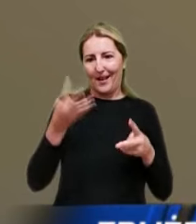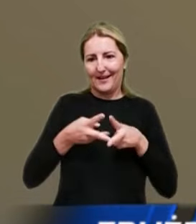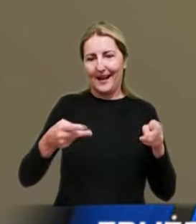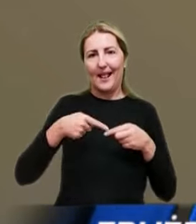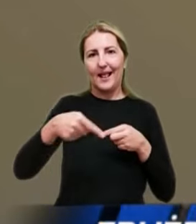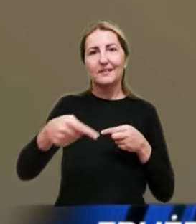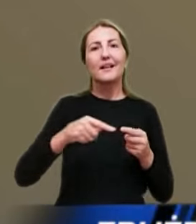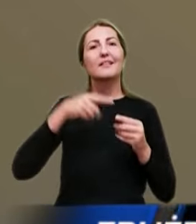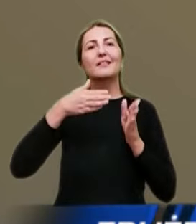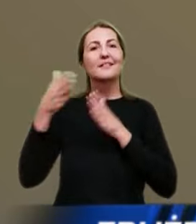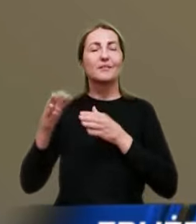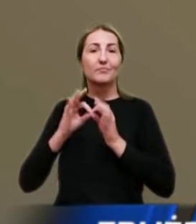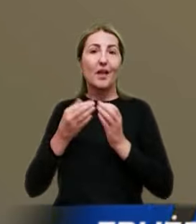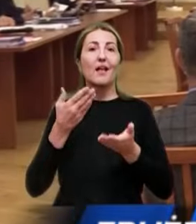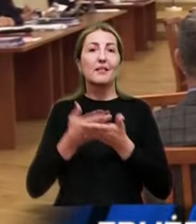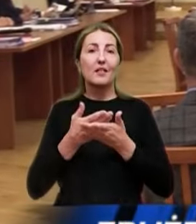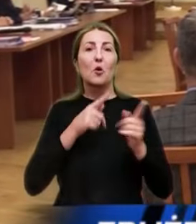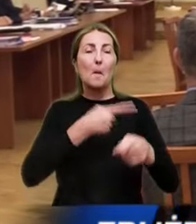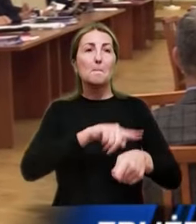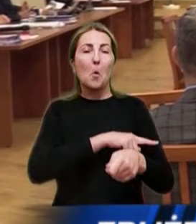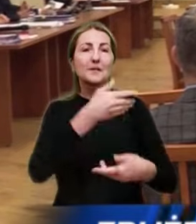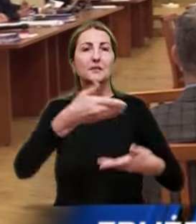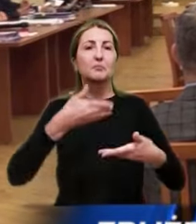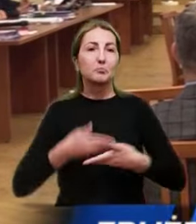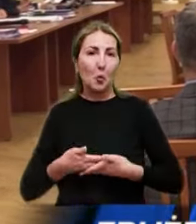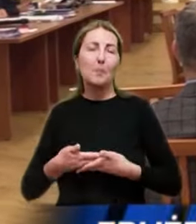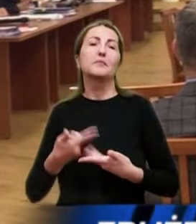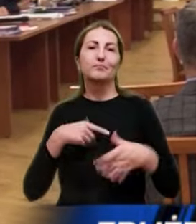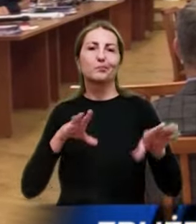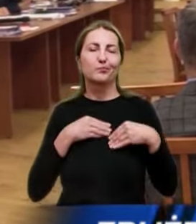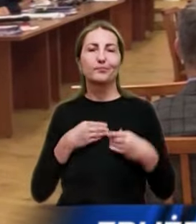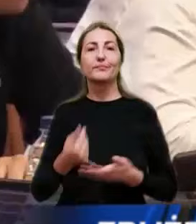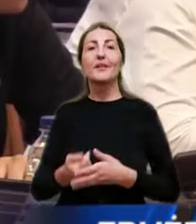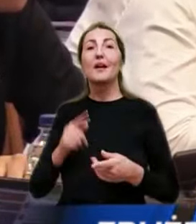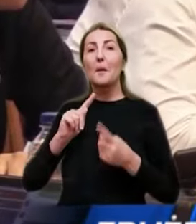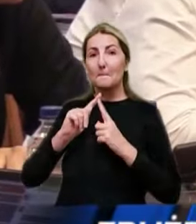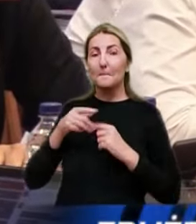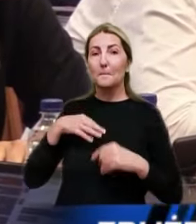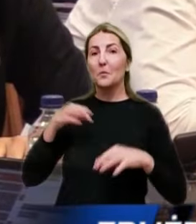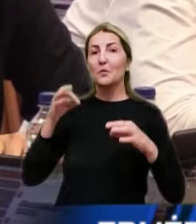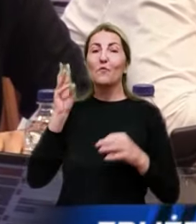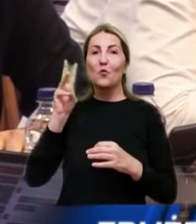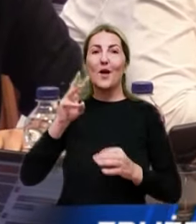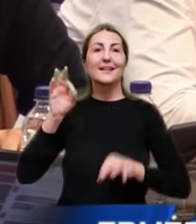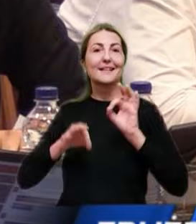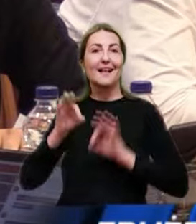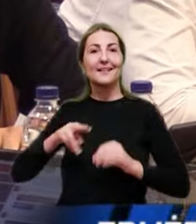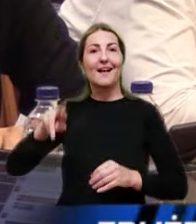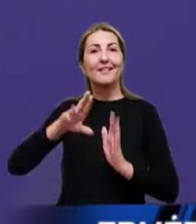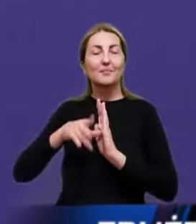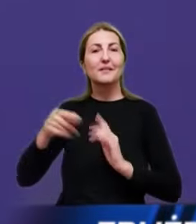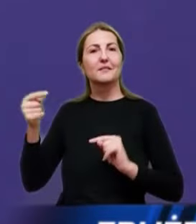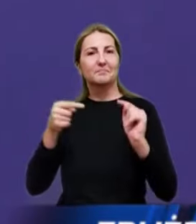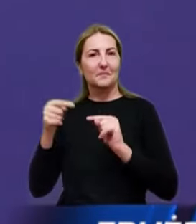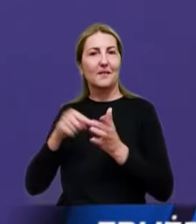padła propozycja po prostu z Poznania. Temat zmiany klubu Olimpijki pojawił się podczas wtorkowej sesji Rady Miasta. Moje pytanie padło,